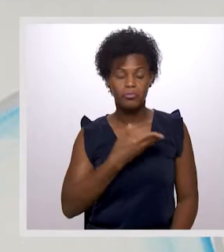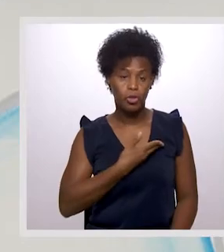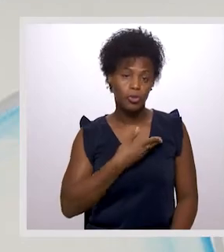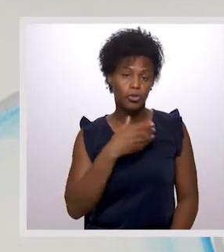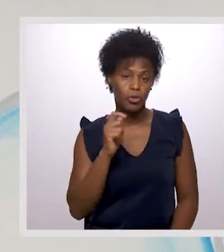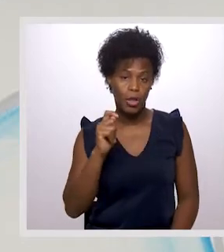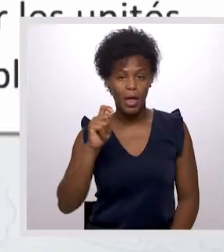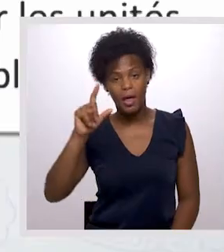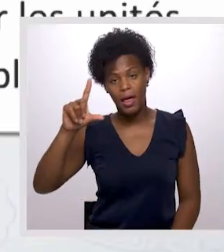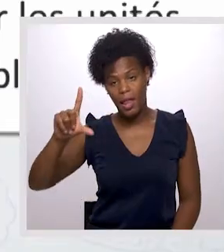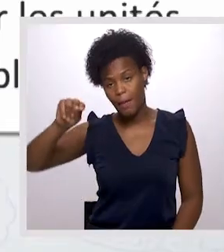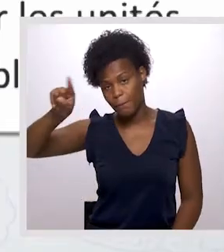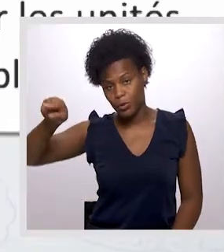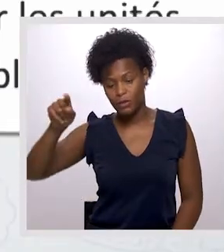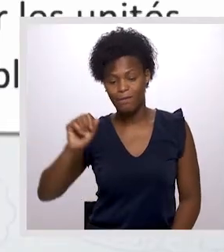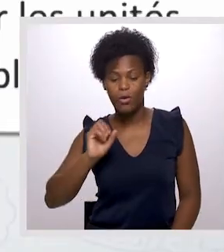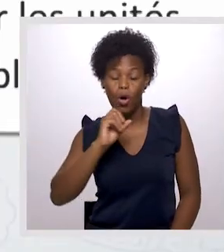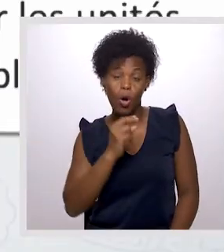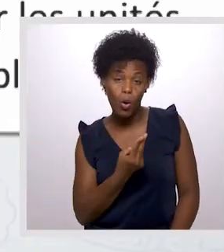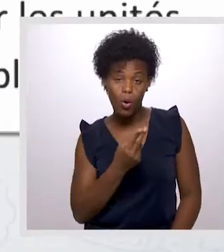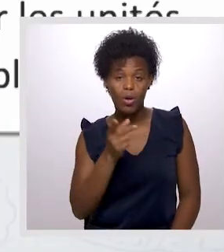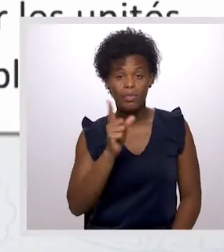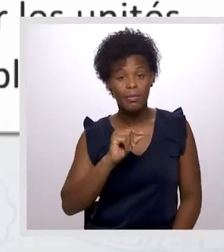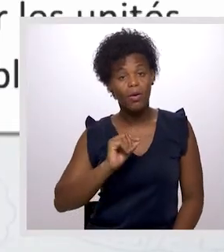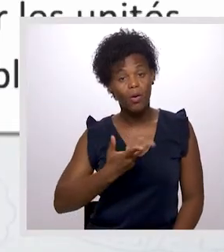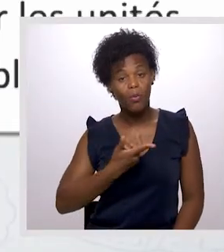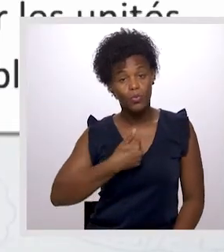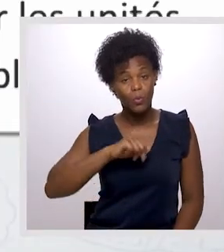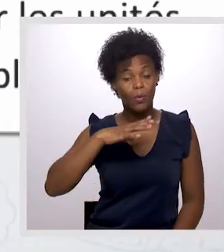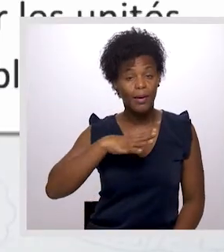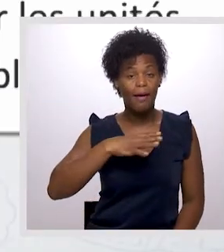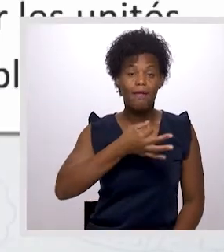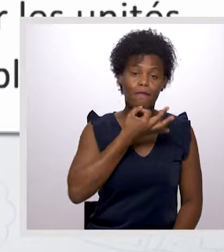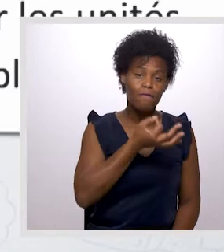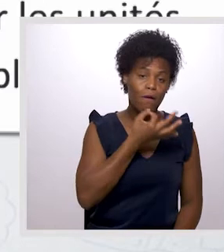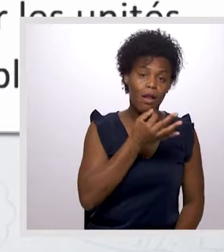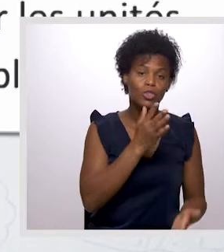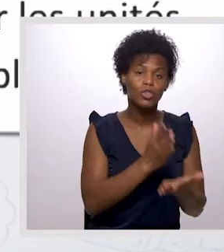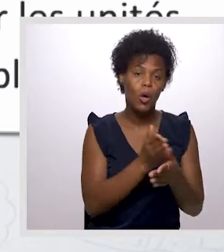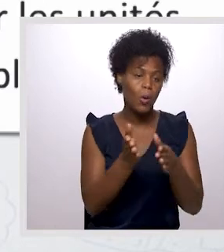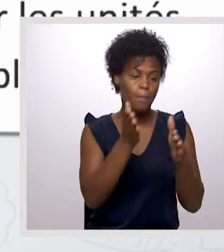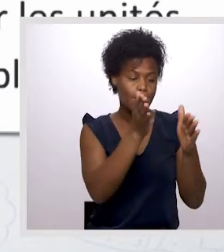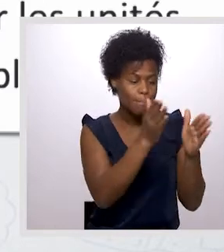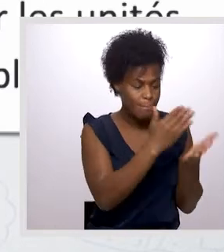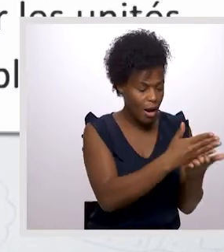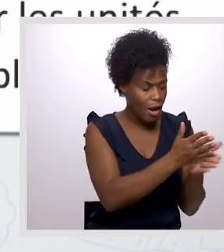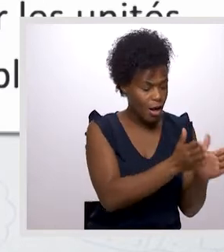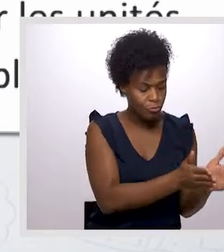Ou alors, quand on veut parler juste d'une partie d'un